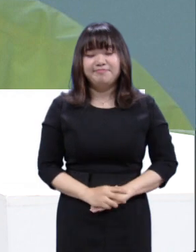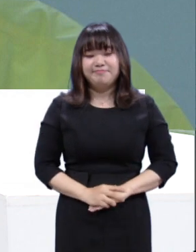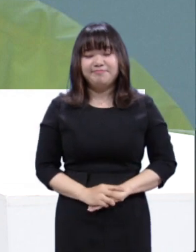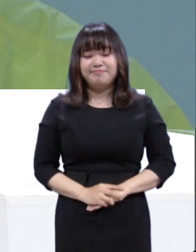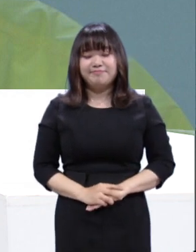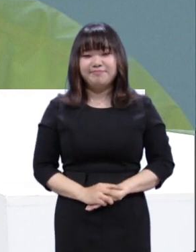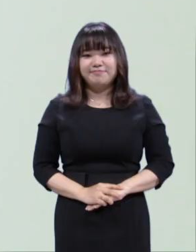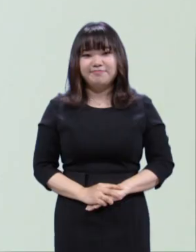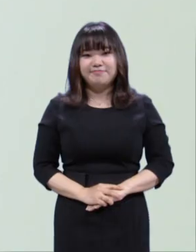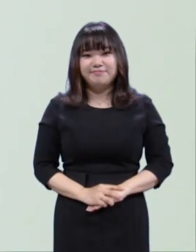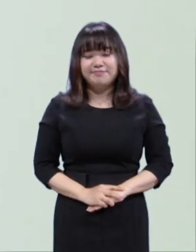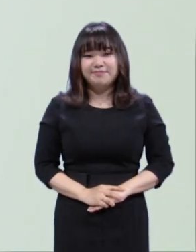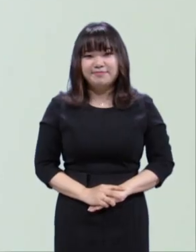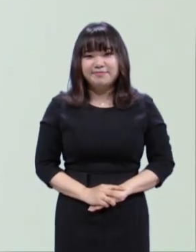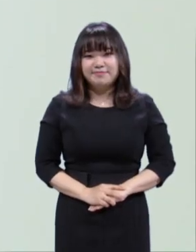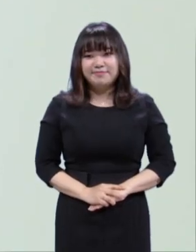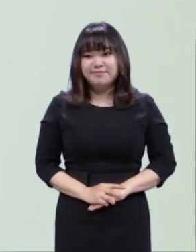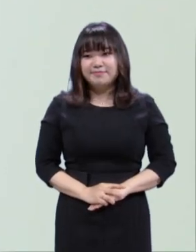보도합니다.